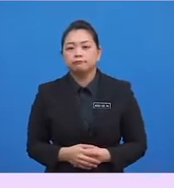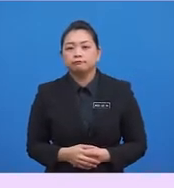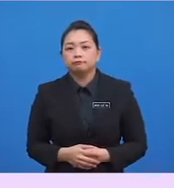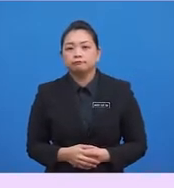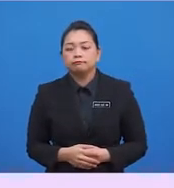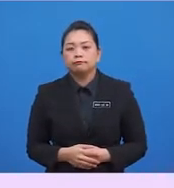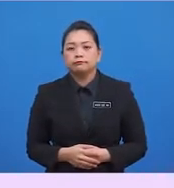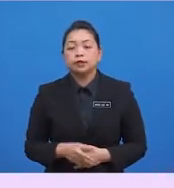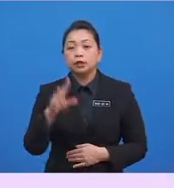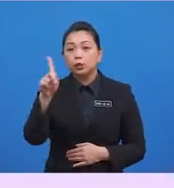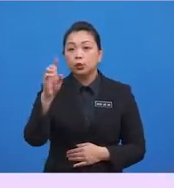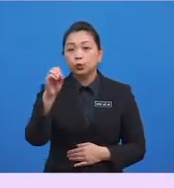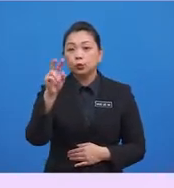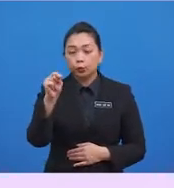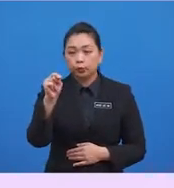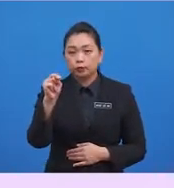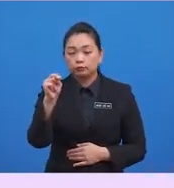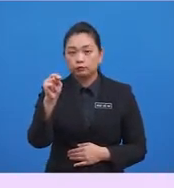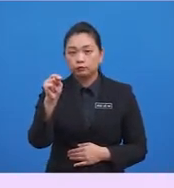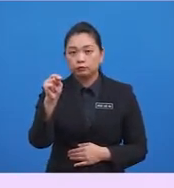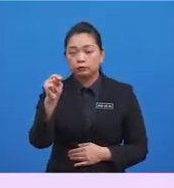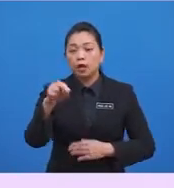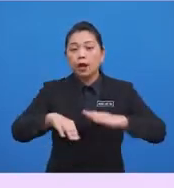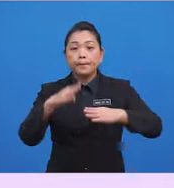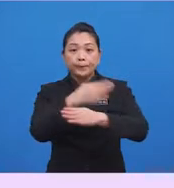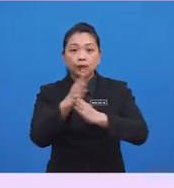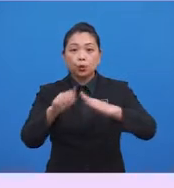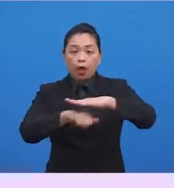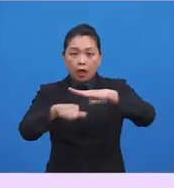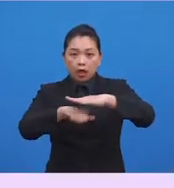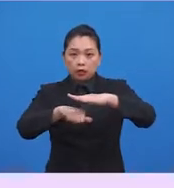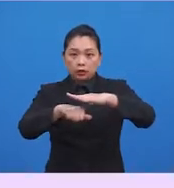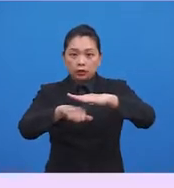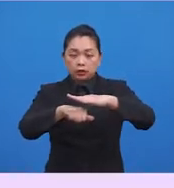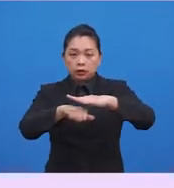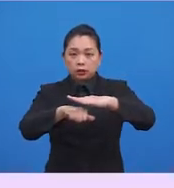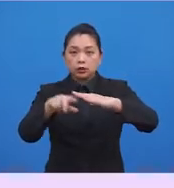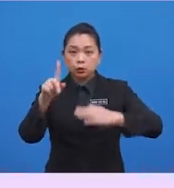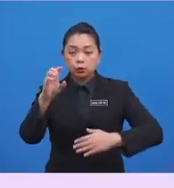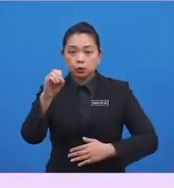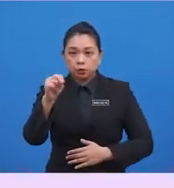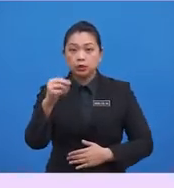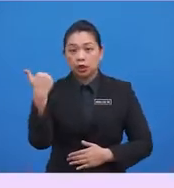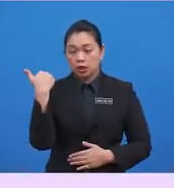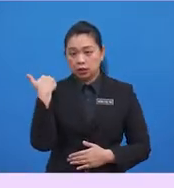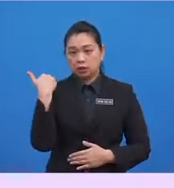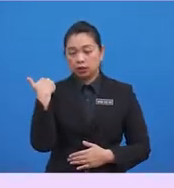Kedua adalah kon. Apakah bentuk asas bagi bentuk tiga dimensi ini?